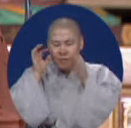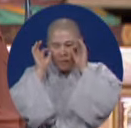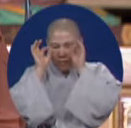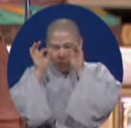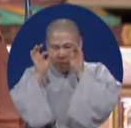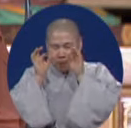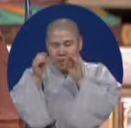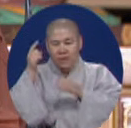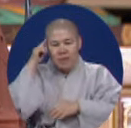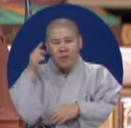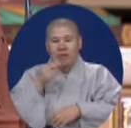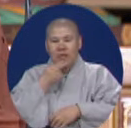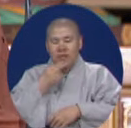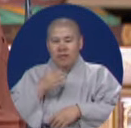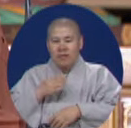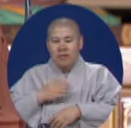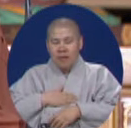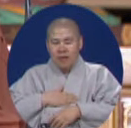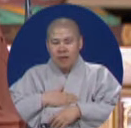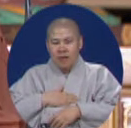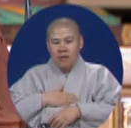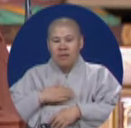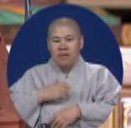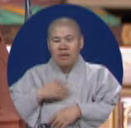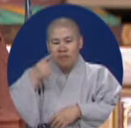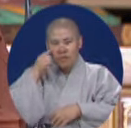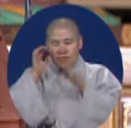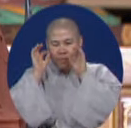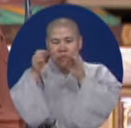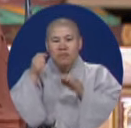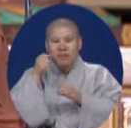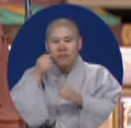없고요. 내가 내 눈을 못 본다는 생각 없고요.